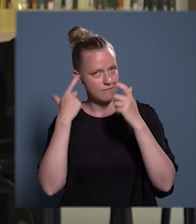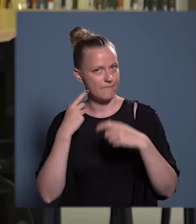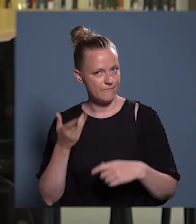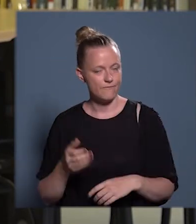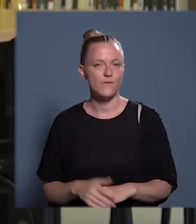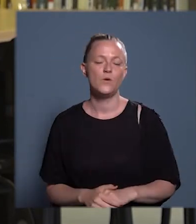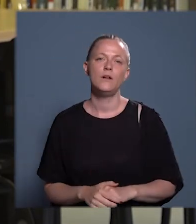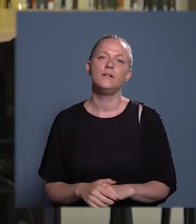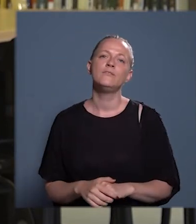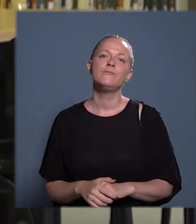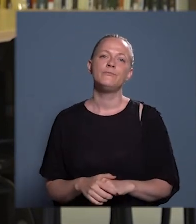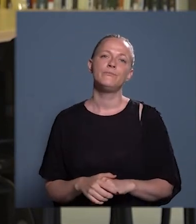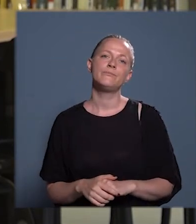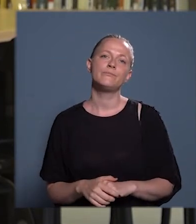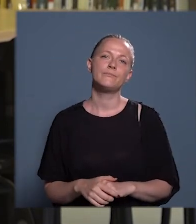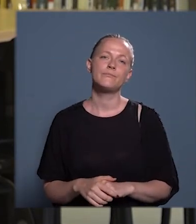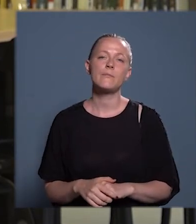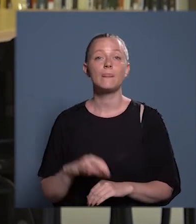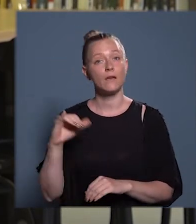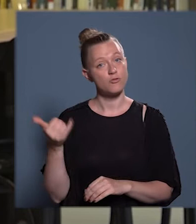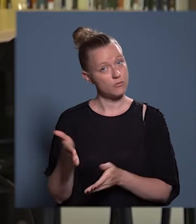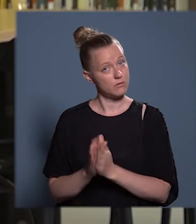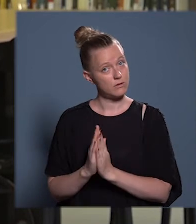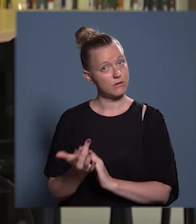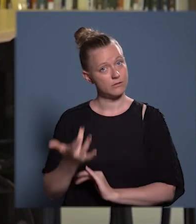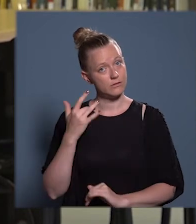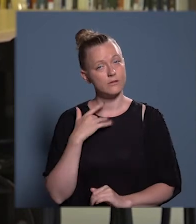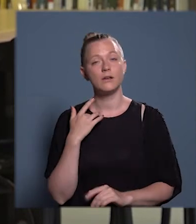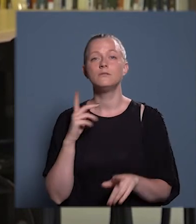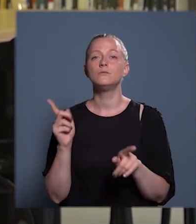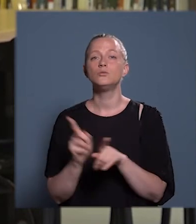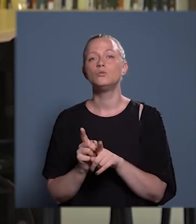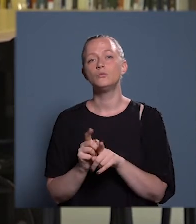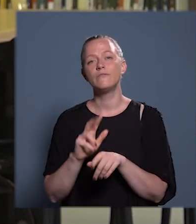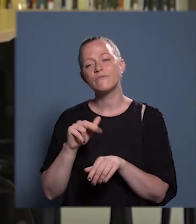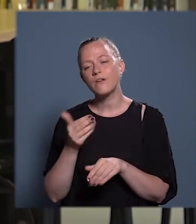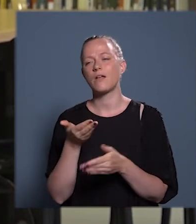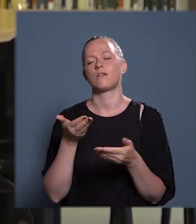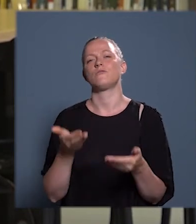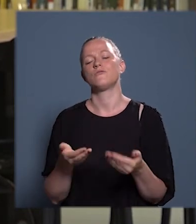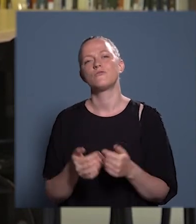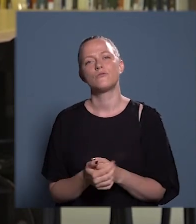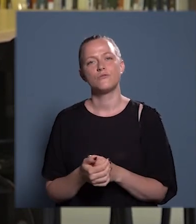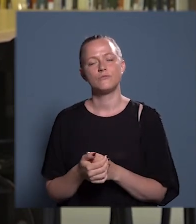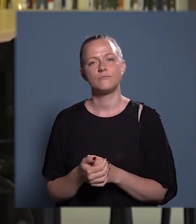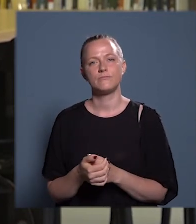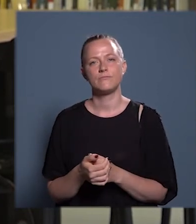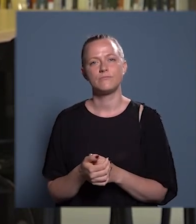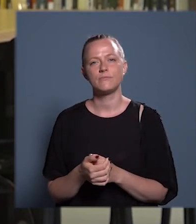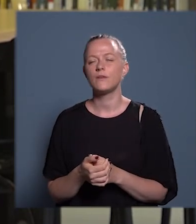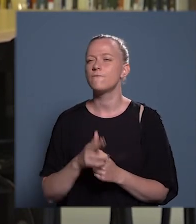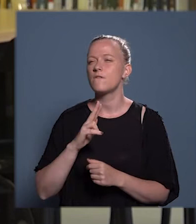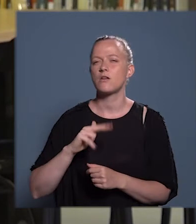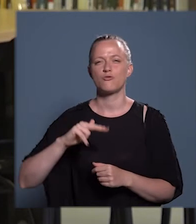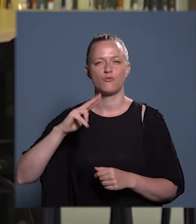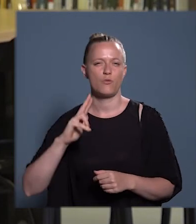kalappal, és Júlia kérte, hogy úgy fessem meg, hogy festői legyen tényleg,